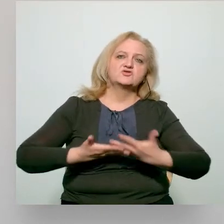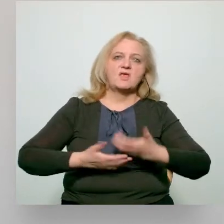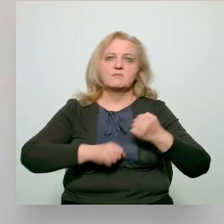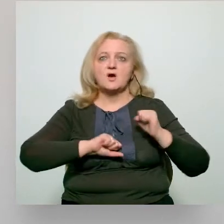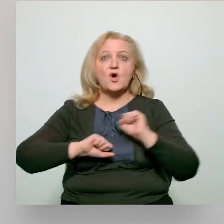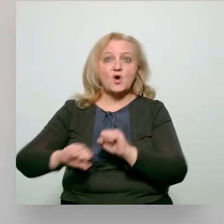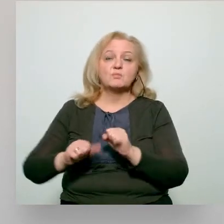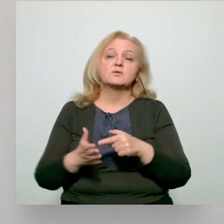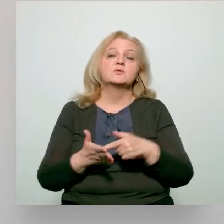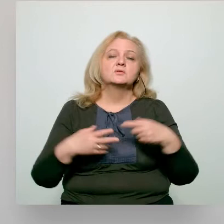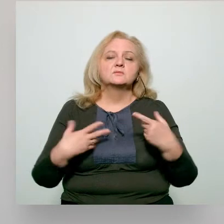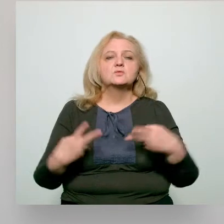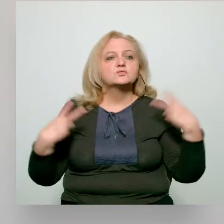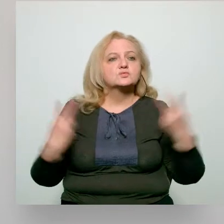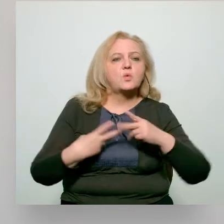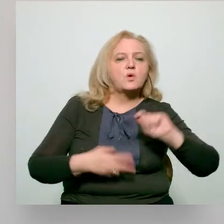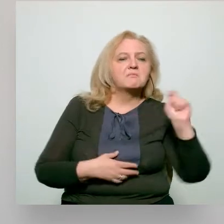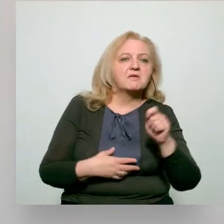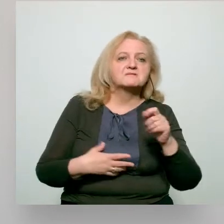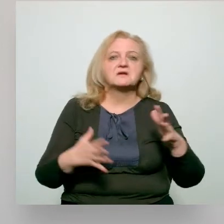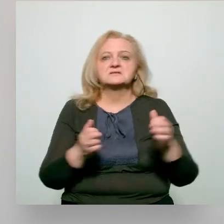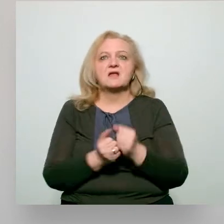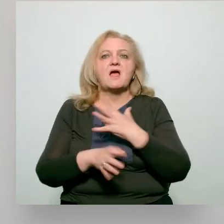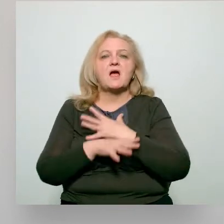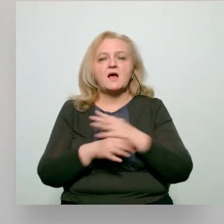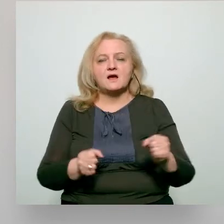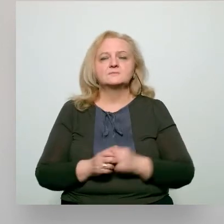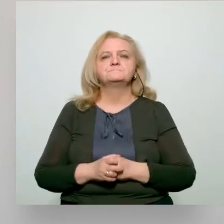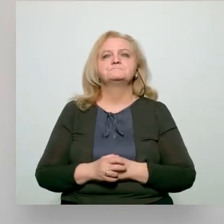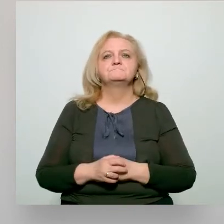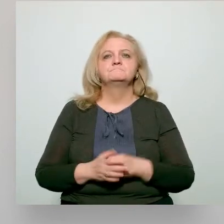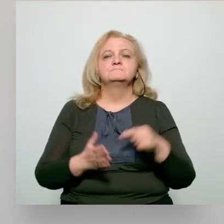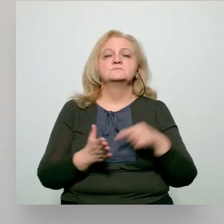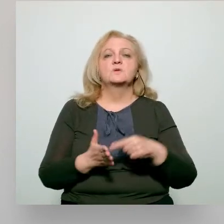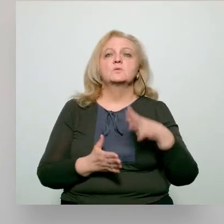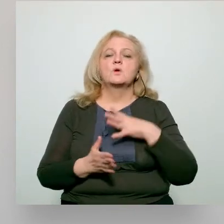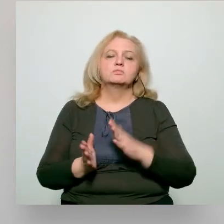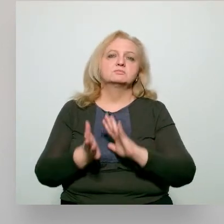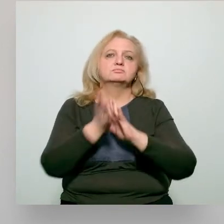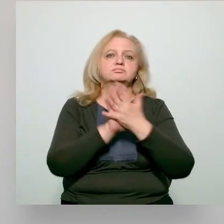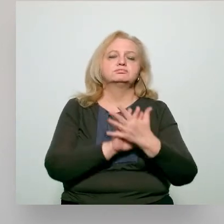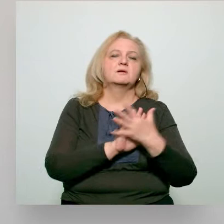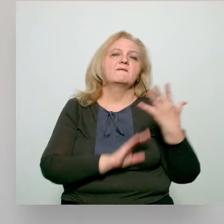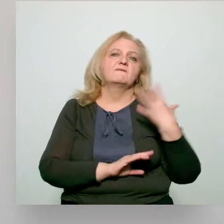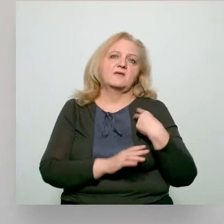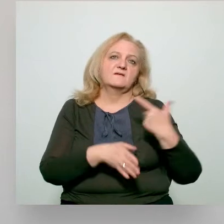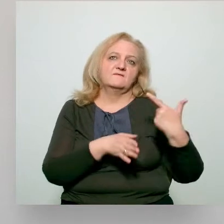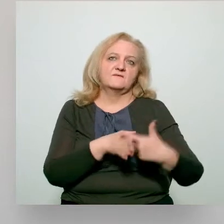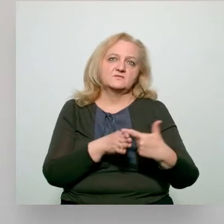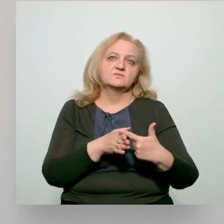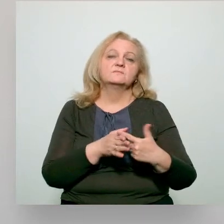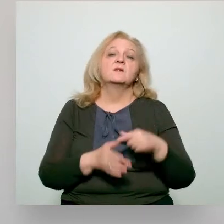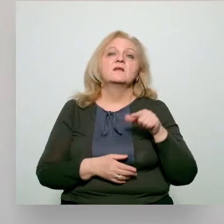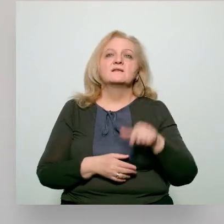Szukając tego miecza, nie znajduje go. To był zatem przejście do wieku XX, z wieku